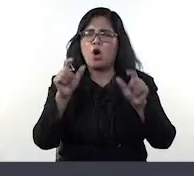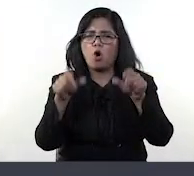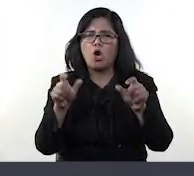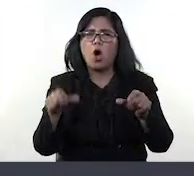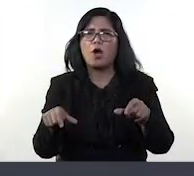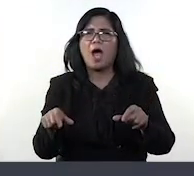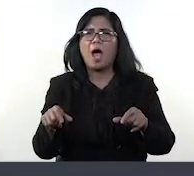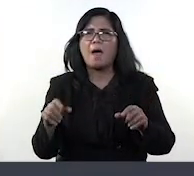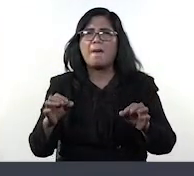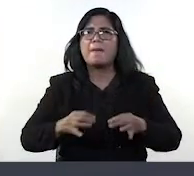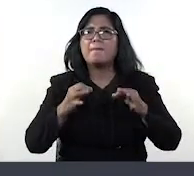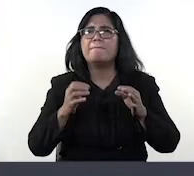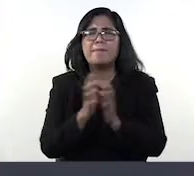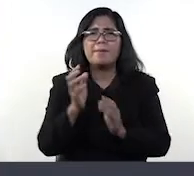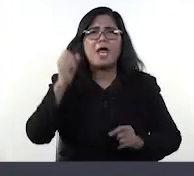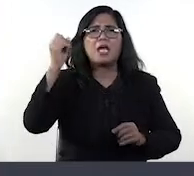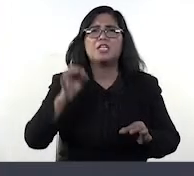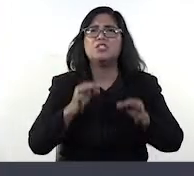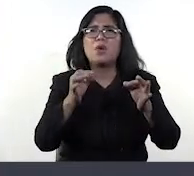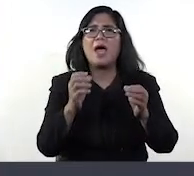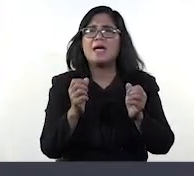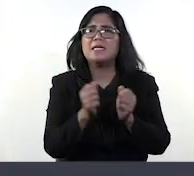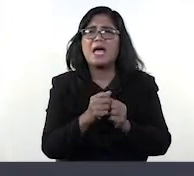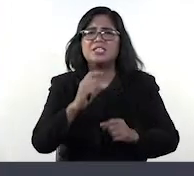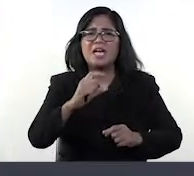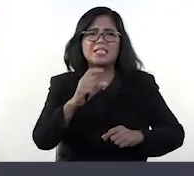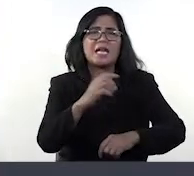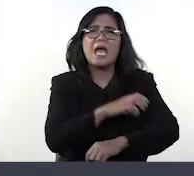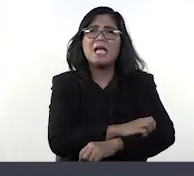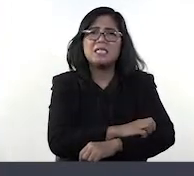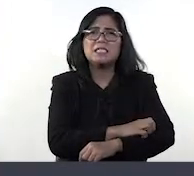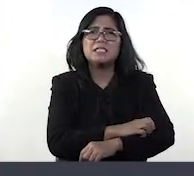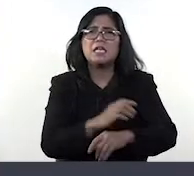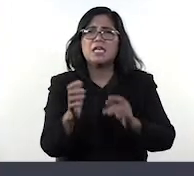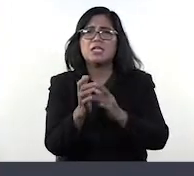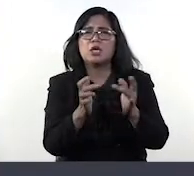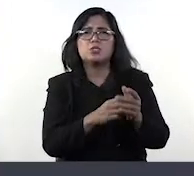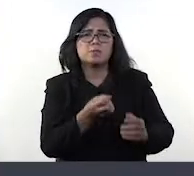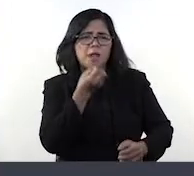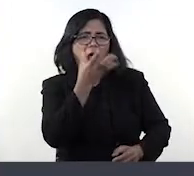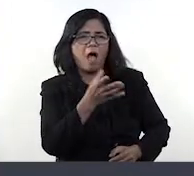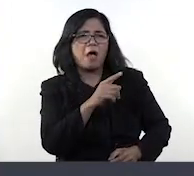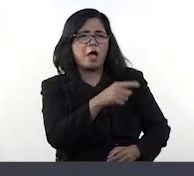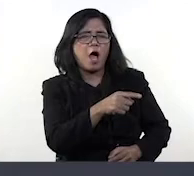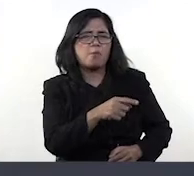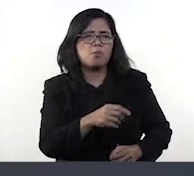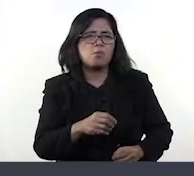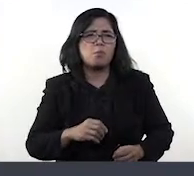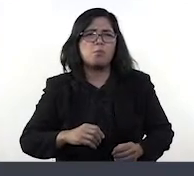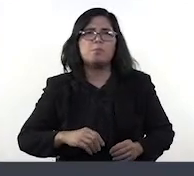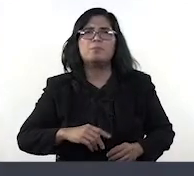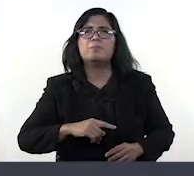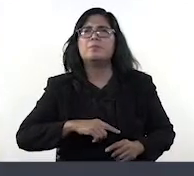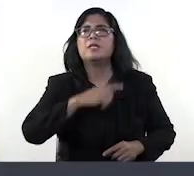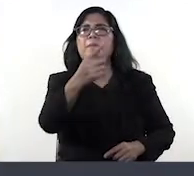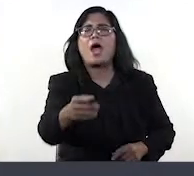Yesus pernah mengkritik orang-orang Farisi Hai kamu menyeberangi lautan bagaimana Hai Otomatis obat dan